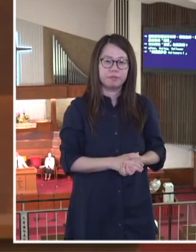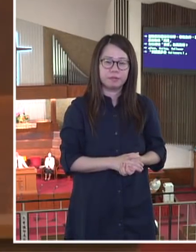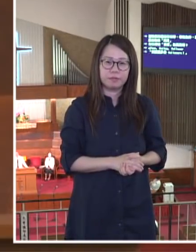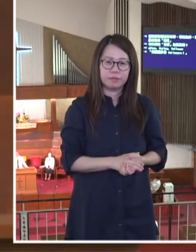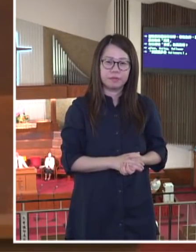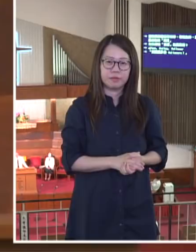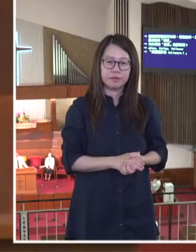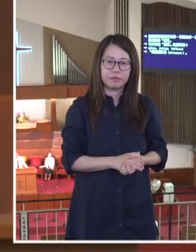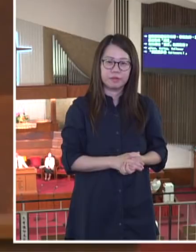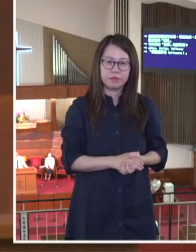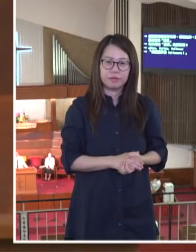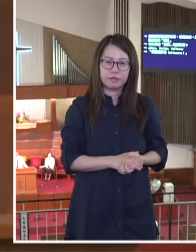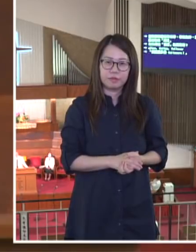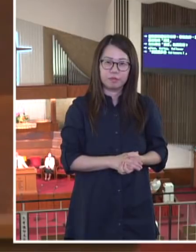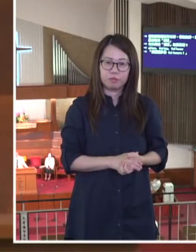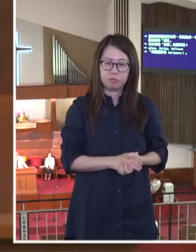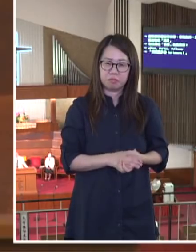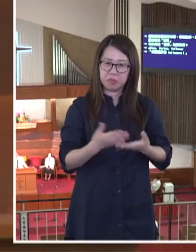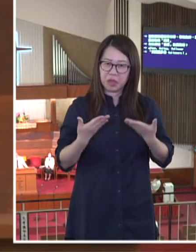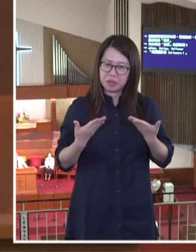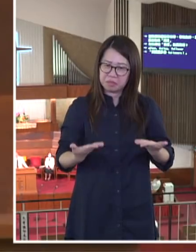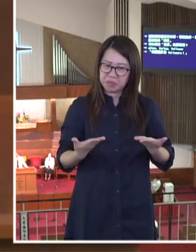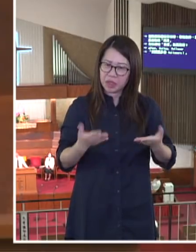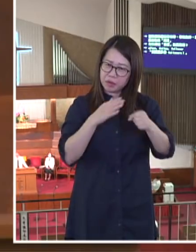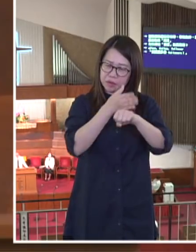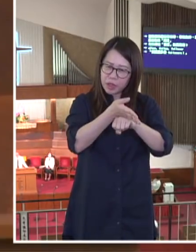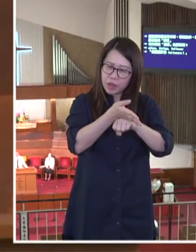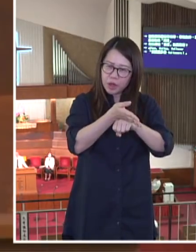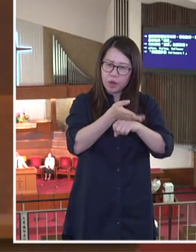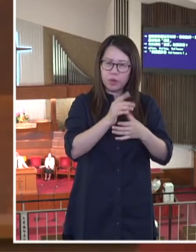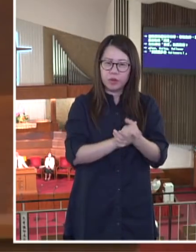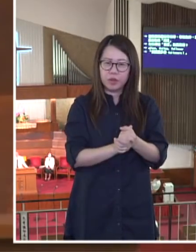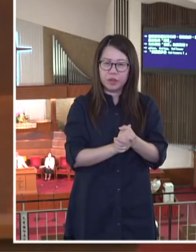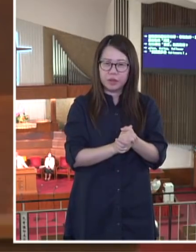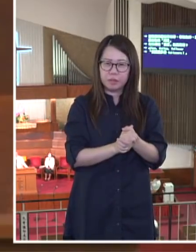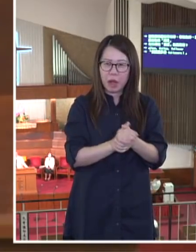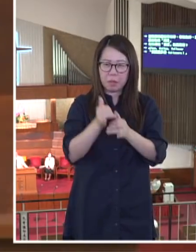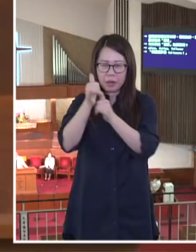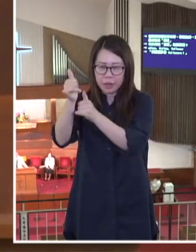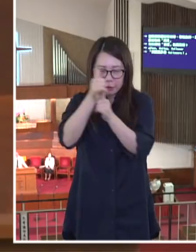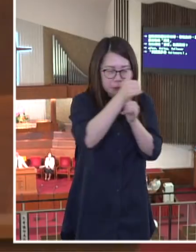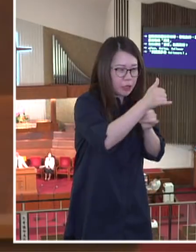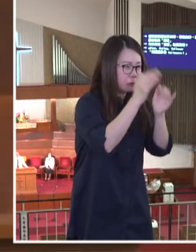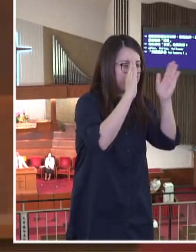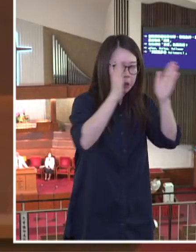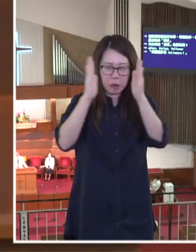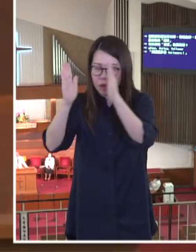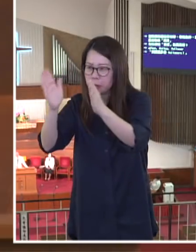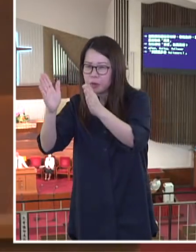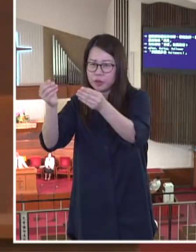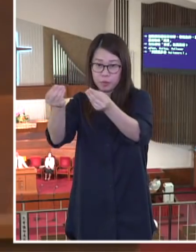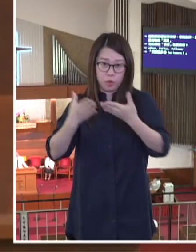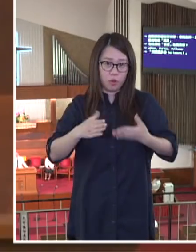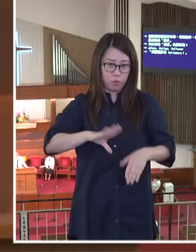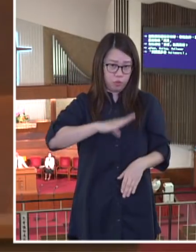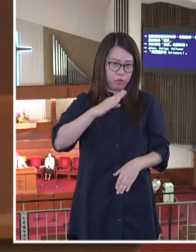我跟从乜嘢为满足？其实可能有几多人跟从我咧？啊，我就先满足嗬。啊，嗰、那个即